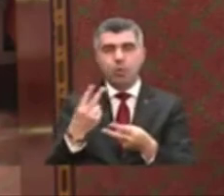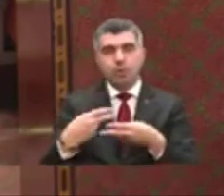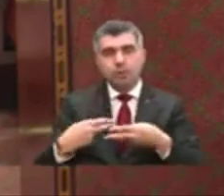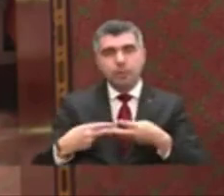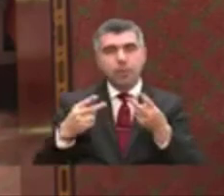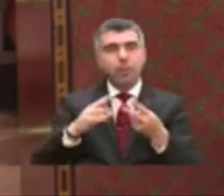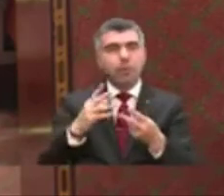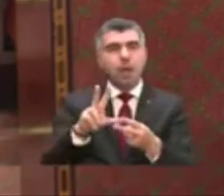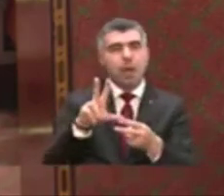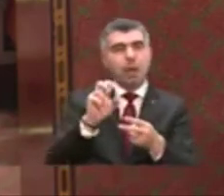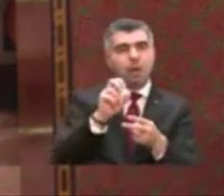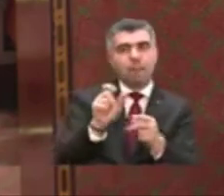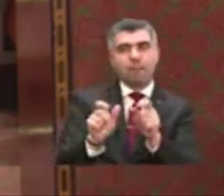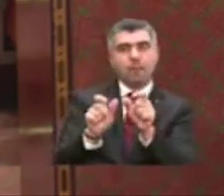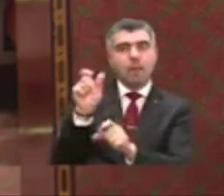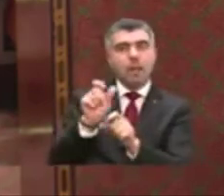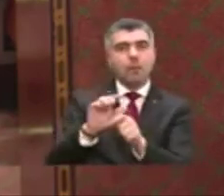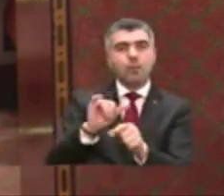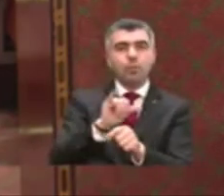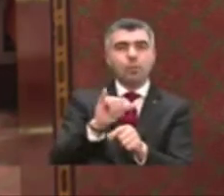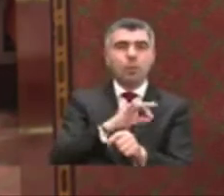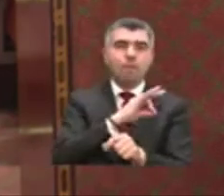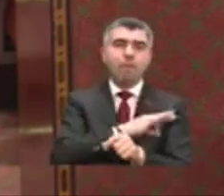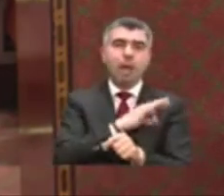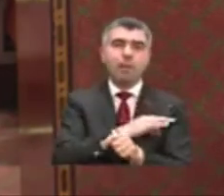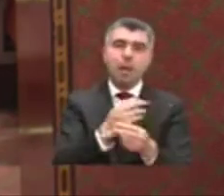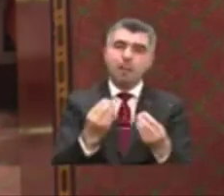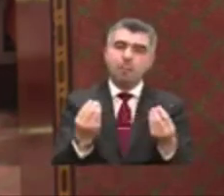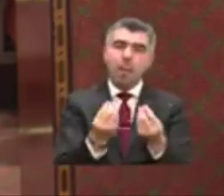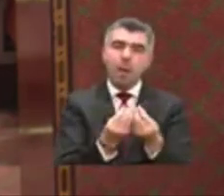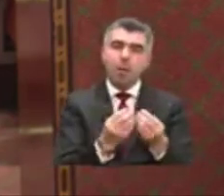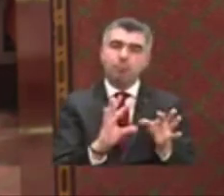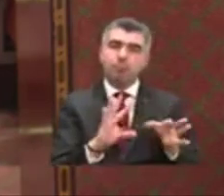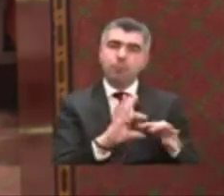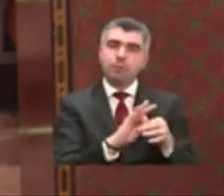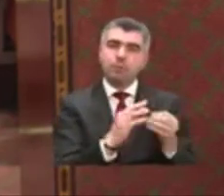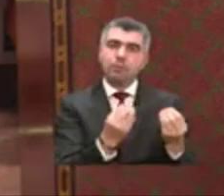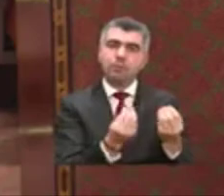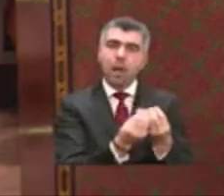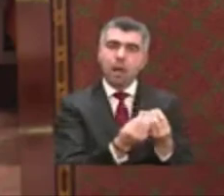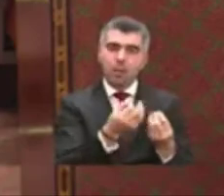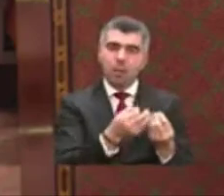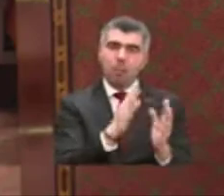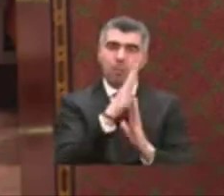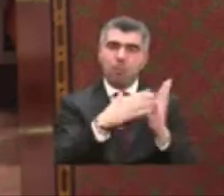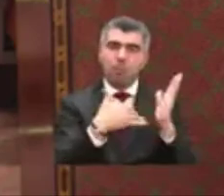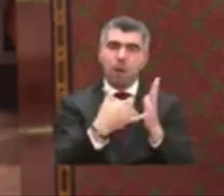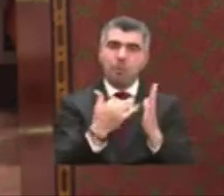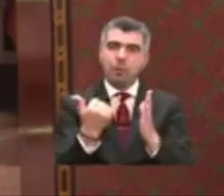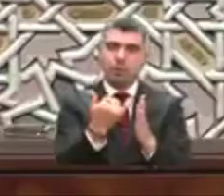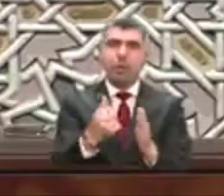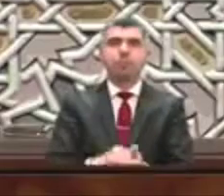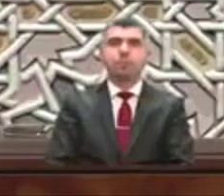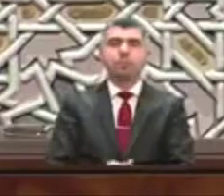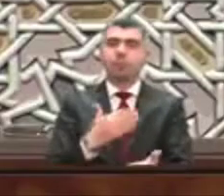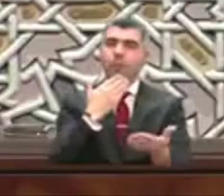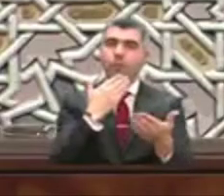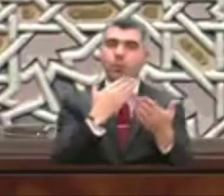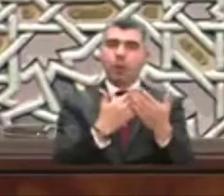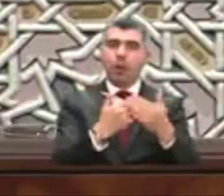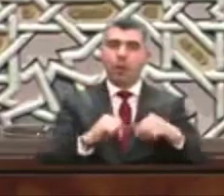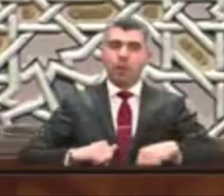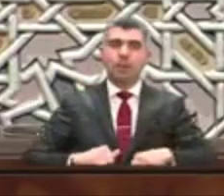هما الناس اللي مستعدين انهم ينخرطوا معنا باش نهزوا هذا البرنامج المهم. شكرا سيد الوزير